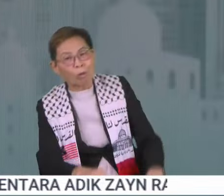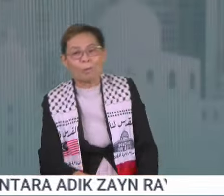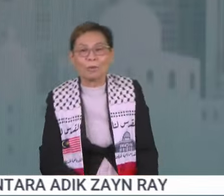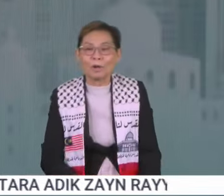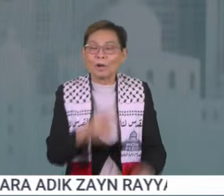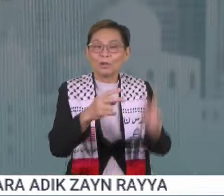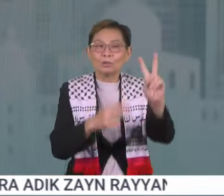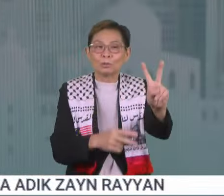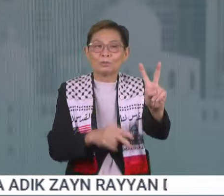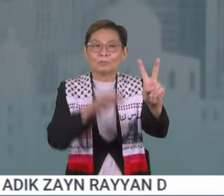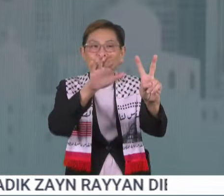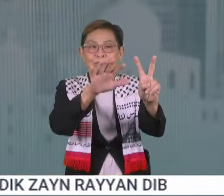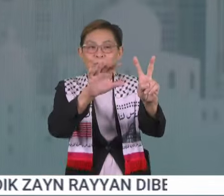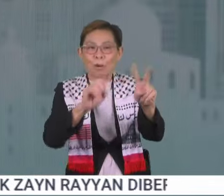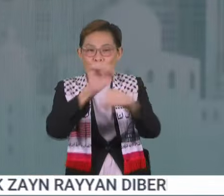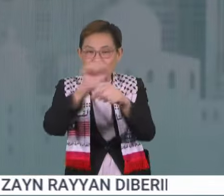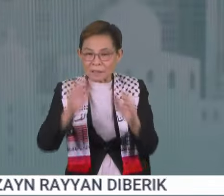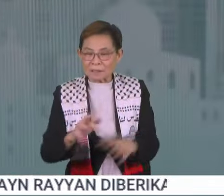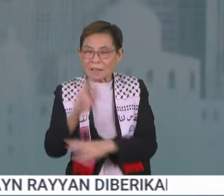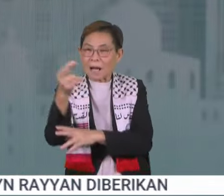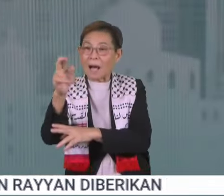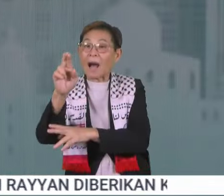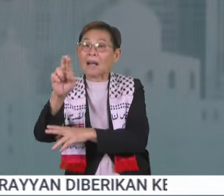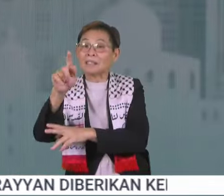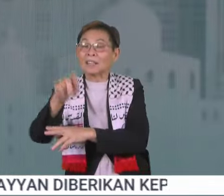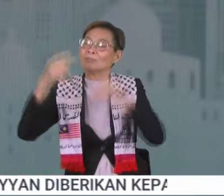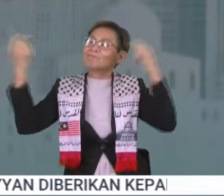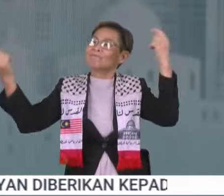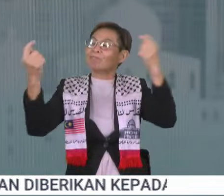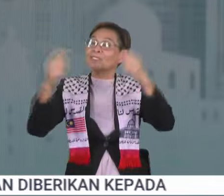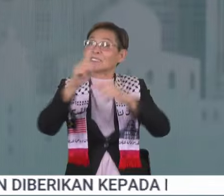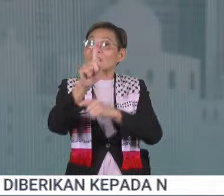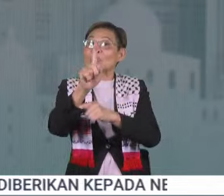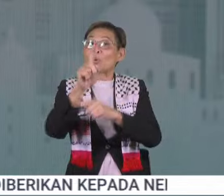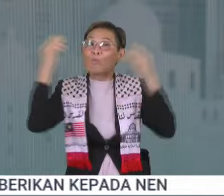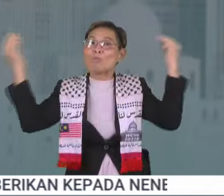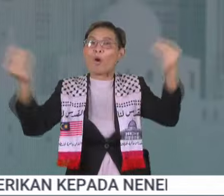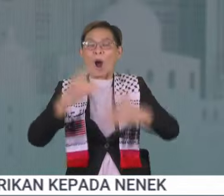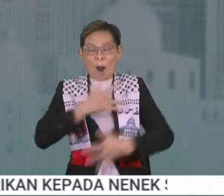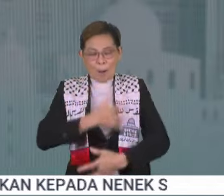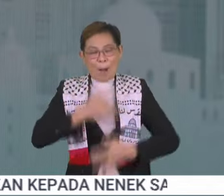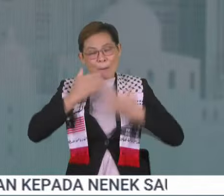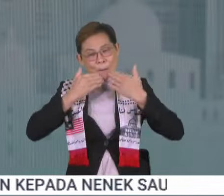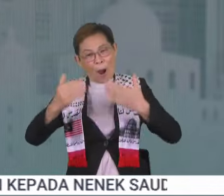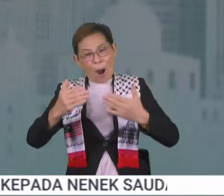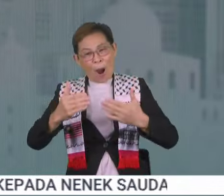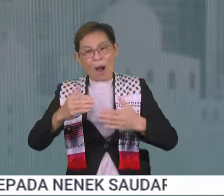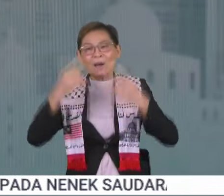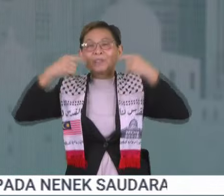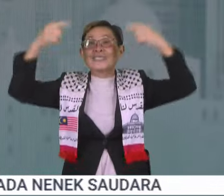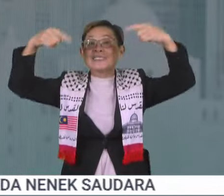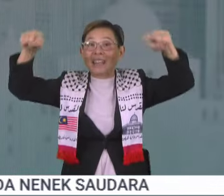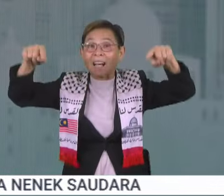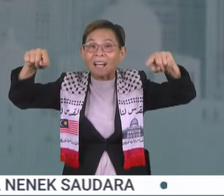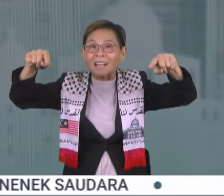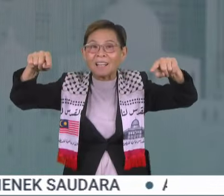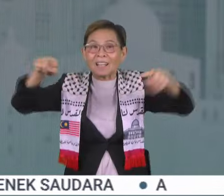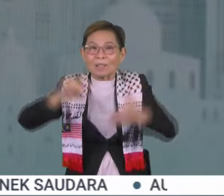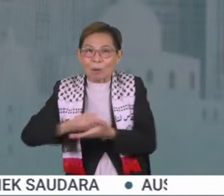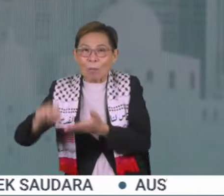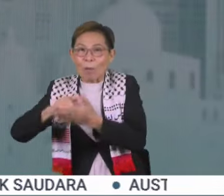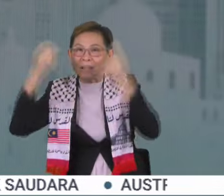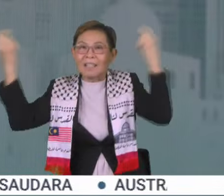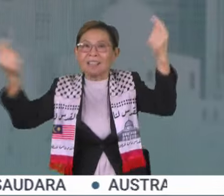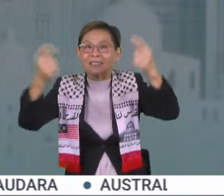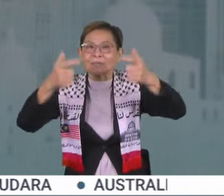Sementara itu, 250 petugas RTM diraih dalam satu majlis apresiasi bersempena kejayaan liputan